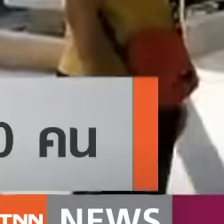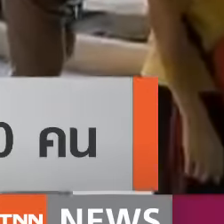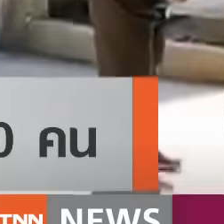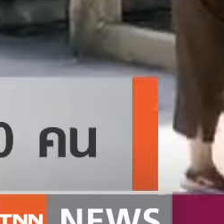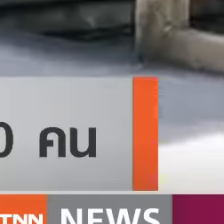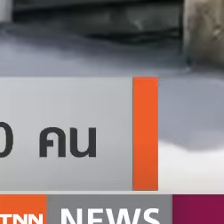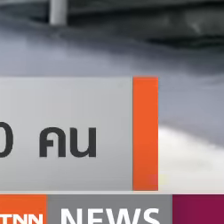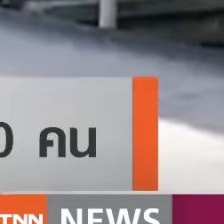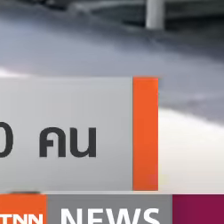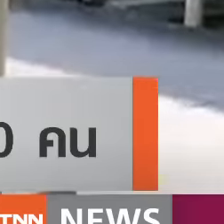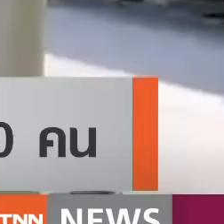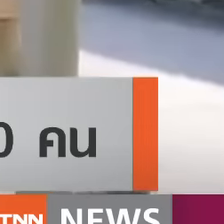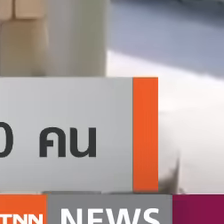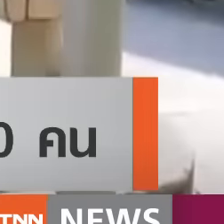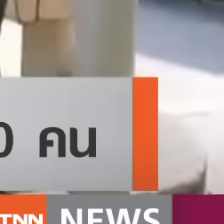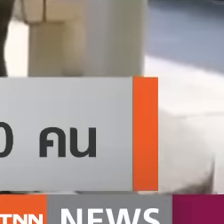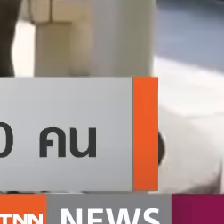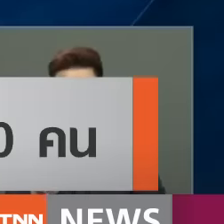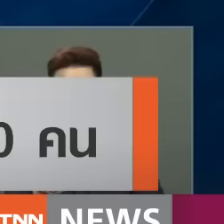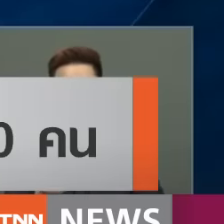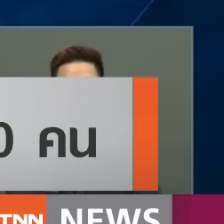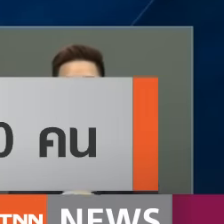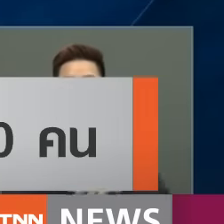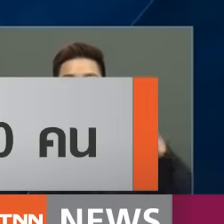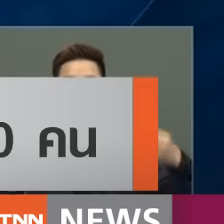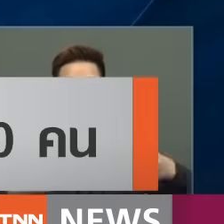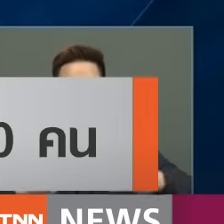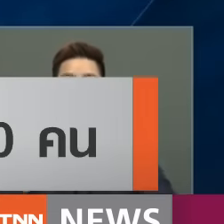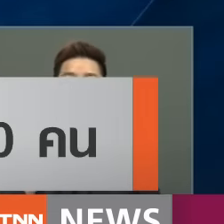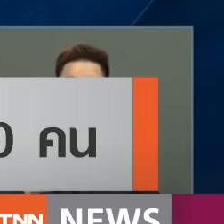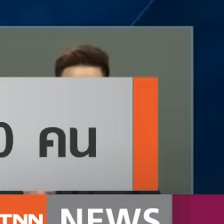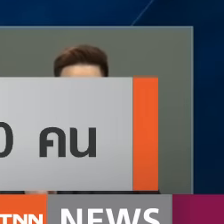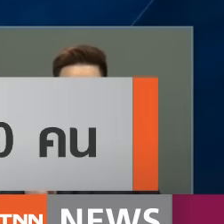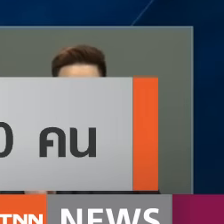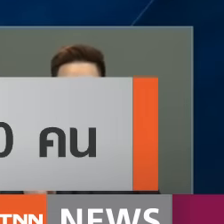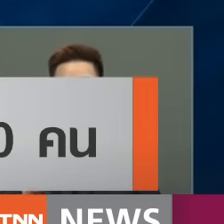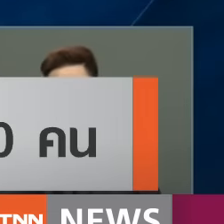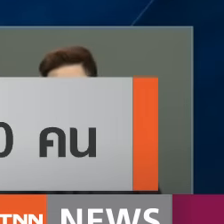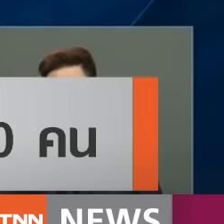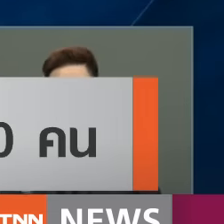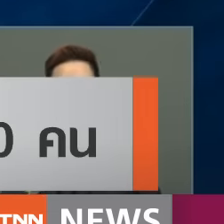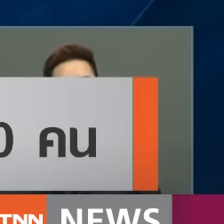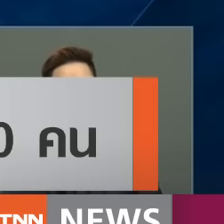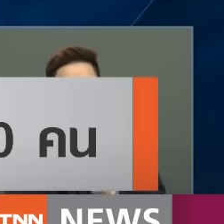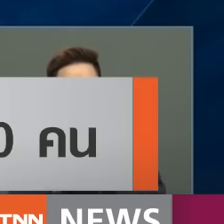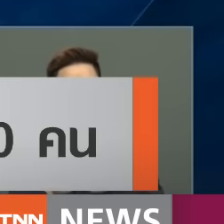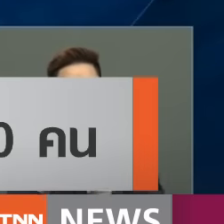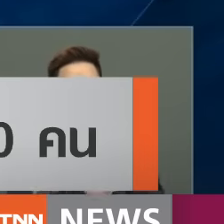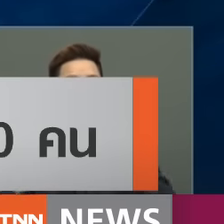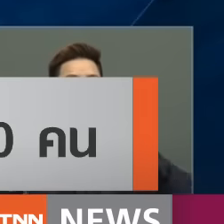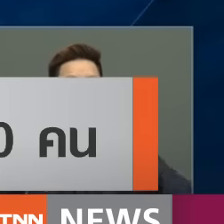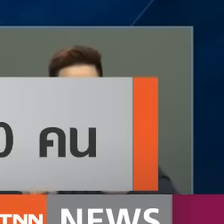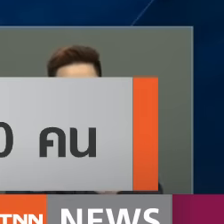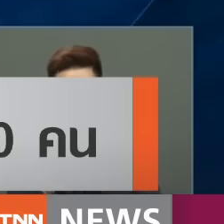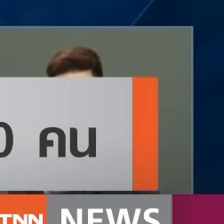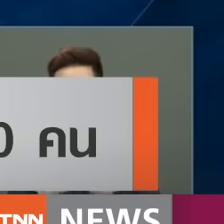ด-19 ด้วยเหมือนกันส่วนการตรวจเชิงรุกของโรงงานในพื้นที่กรุงเทพการติดเชื้อสะสมระลอกใหม่ตั้งแ